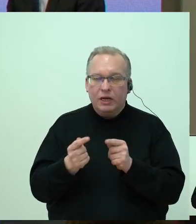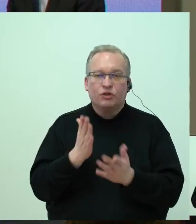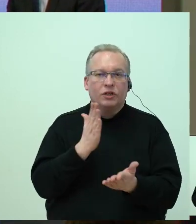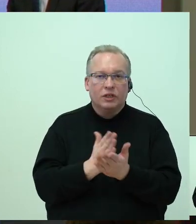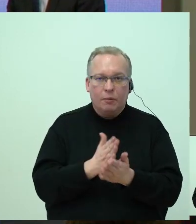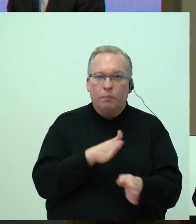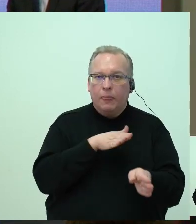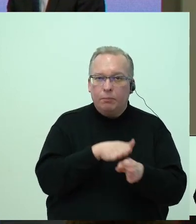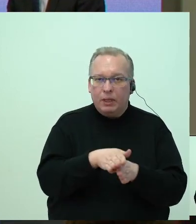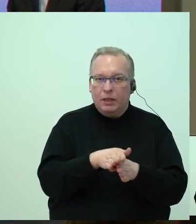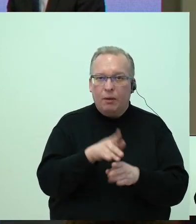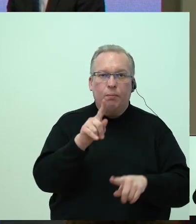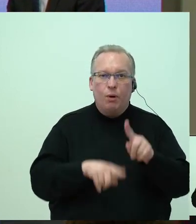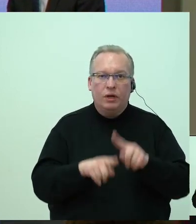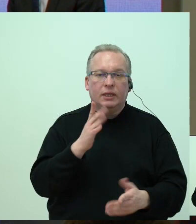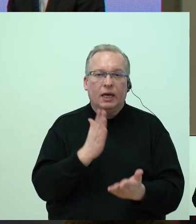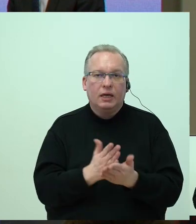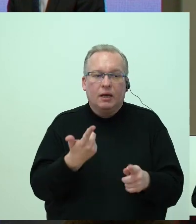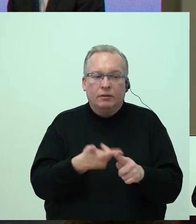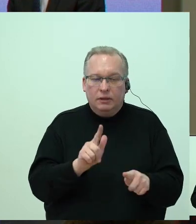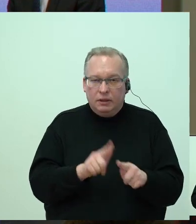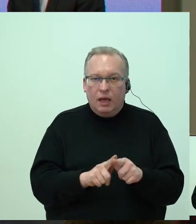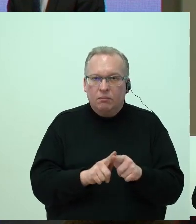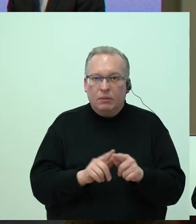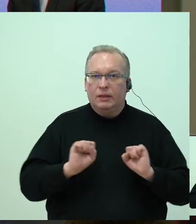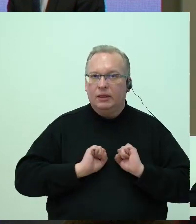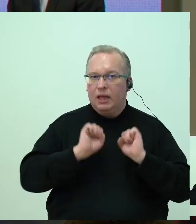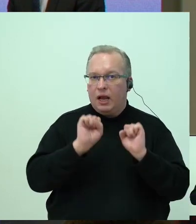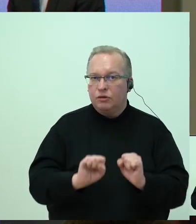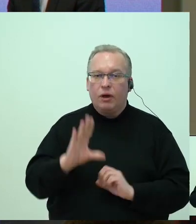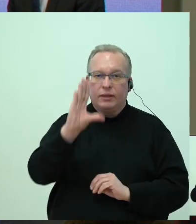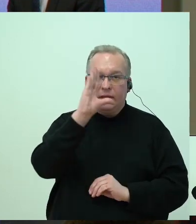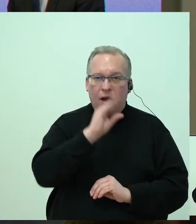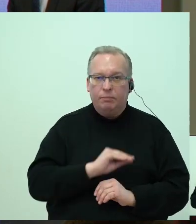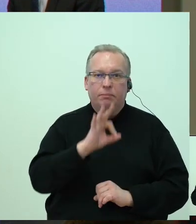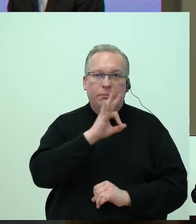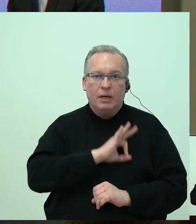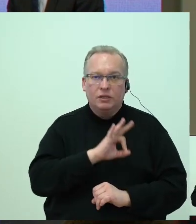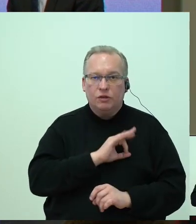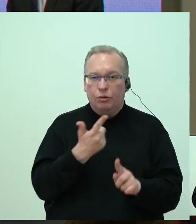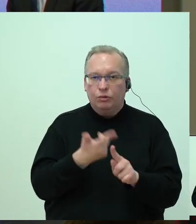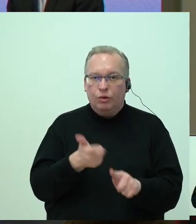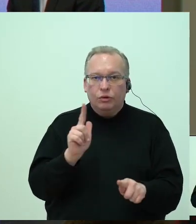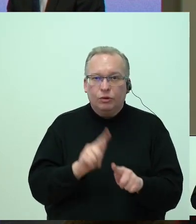kad politikai yra taip tariant drąsūs, kad galėtų pasinaudoti tomis